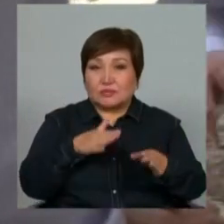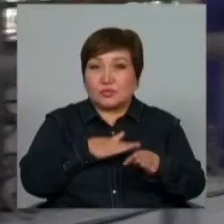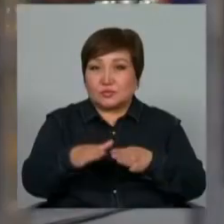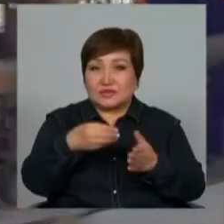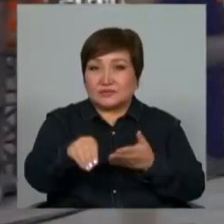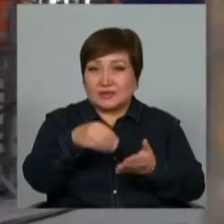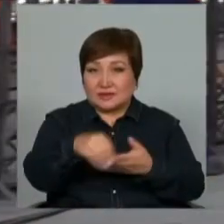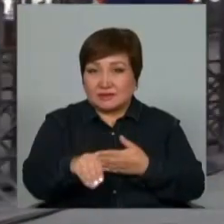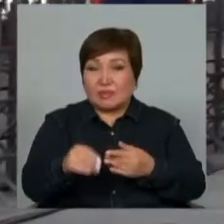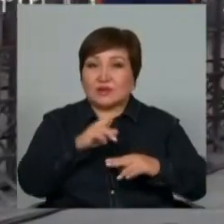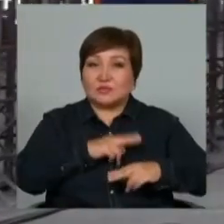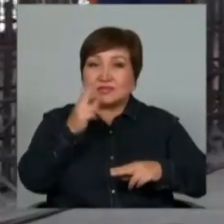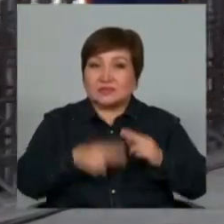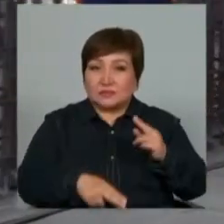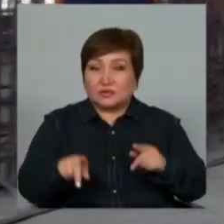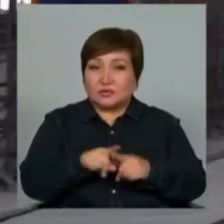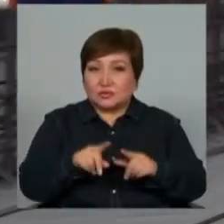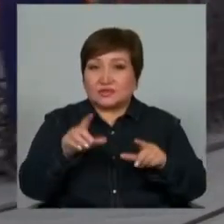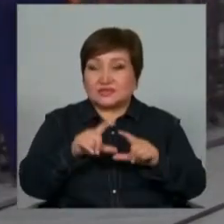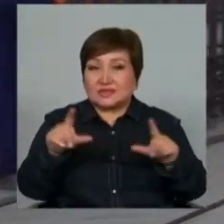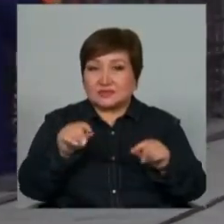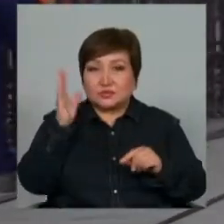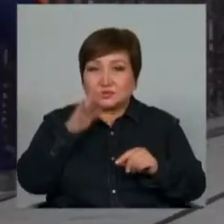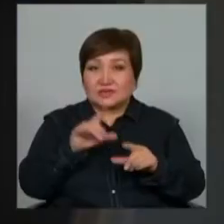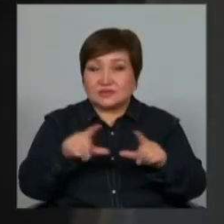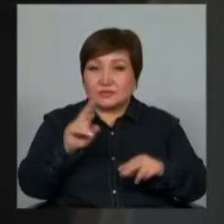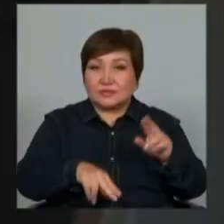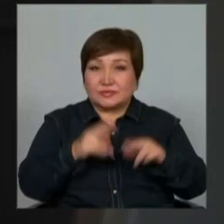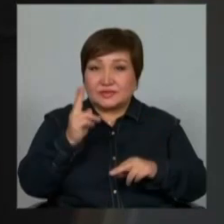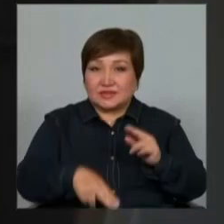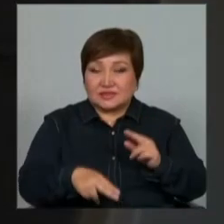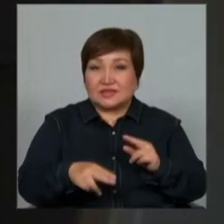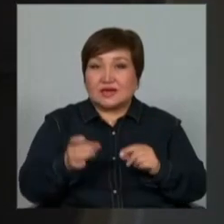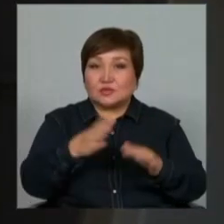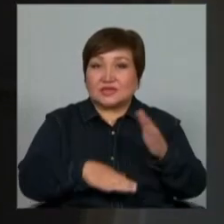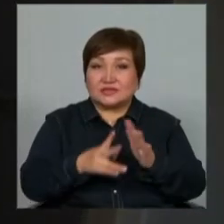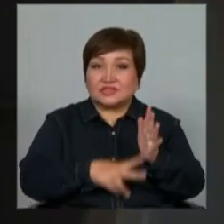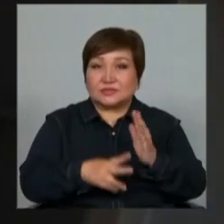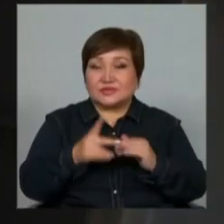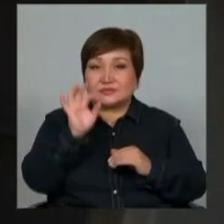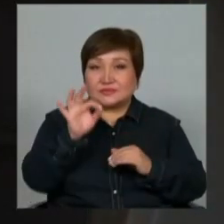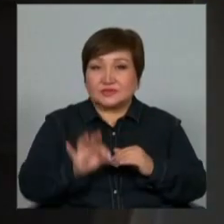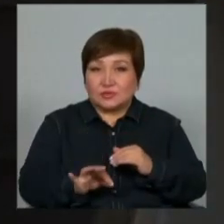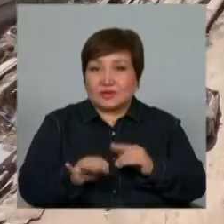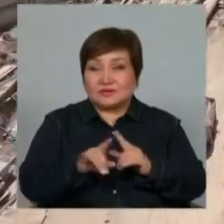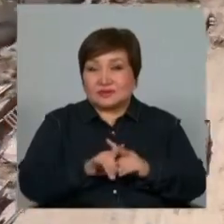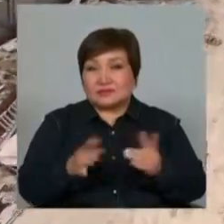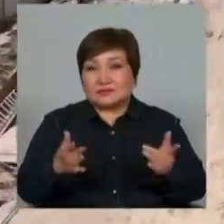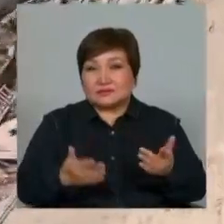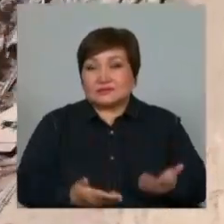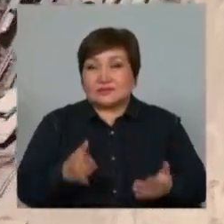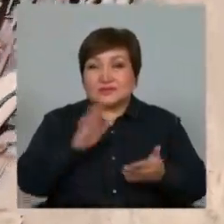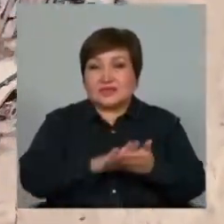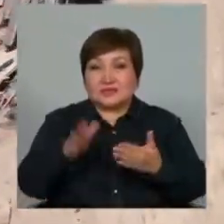Жұмыс аяқталып, сүзу станциясының құрылысы біткен соң ауданның 70 мың тұрғыны таза ауыз сумен қамтамасыз етілетін болады.